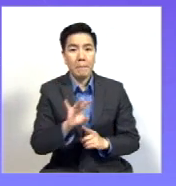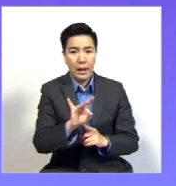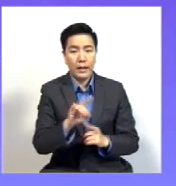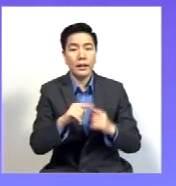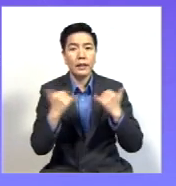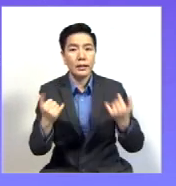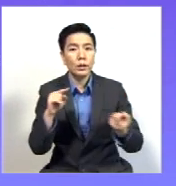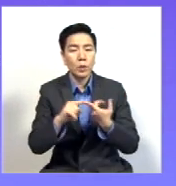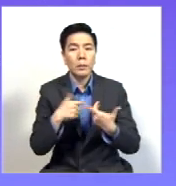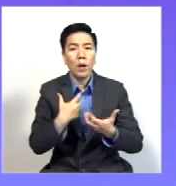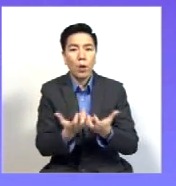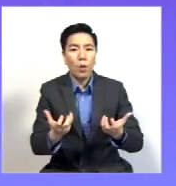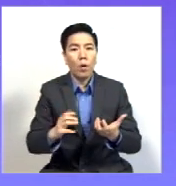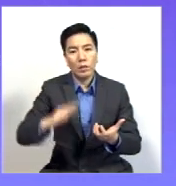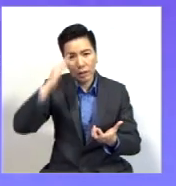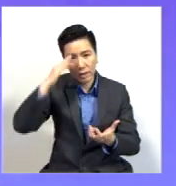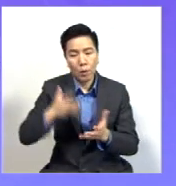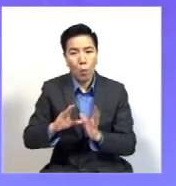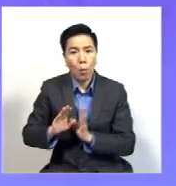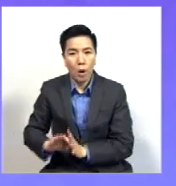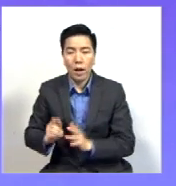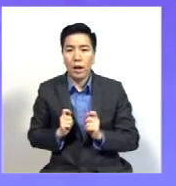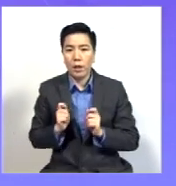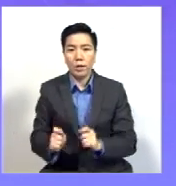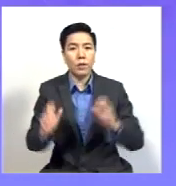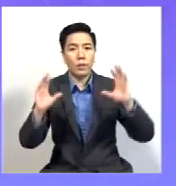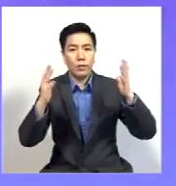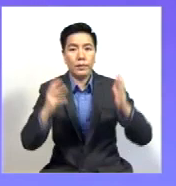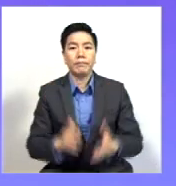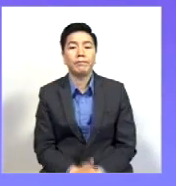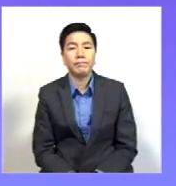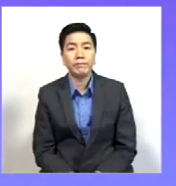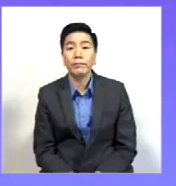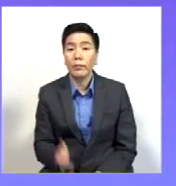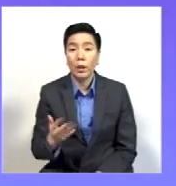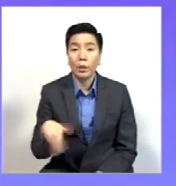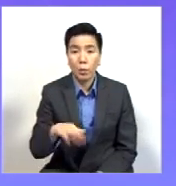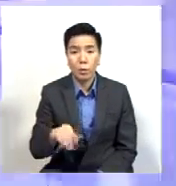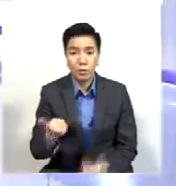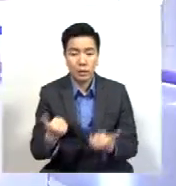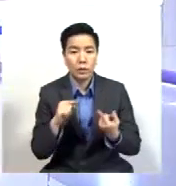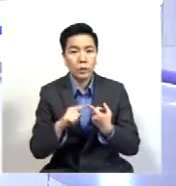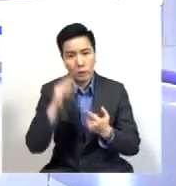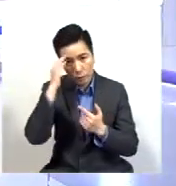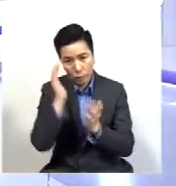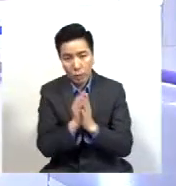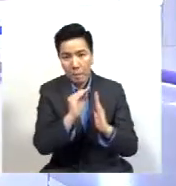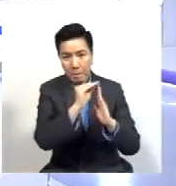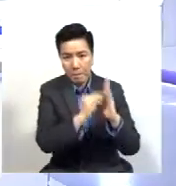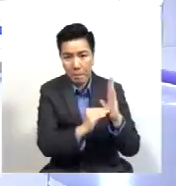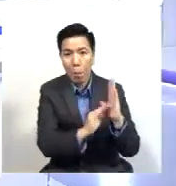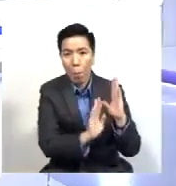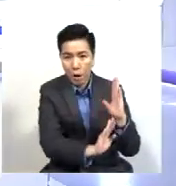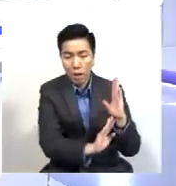หาที่8มียุทธภัณฑ์ไว้ในครอบครองโดยไม่ได้รับอนุญาตค่ะ ทั้งหมดก็เป็นข้อหาที่ทางเจ้าที่ตำรวจตั้งเอาไว้จ